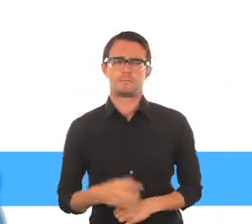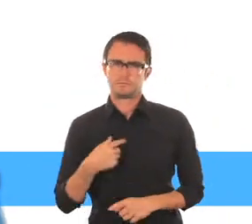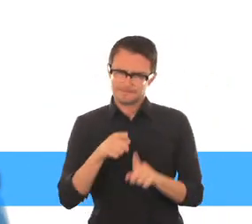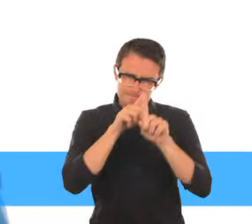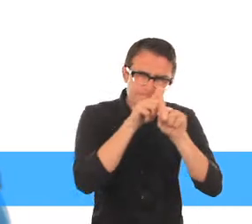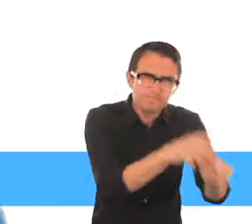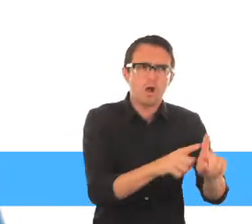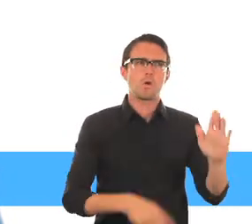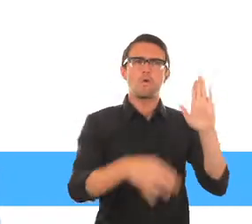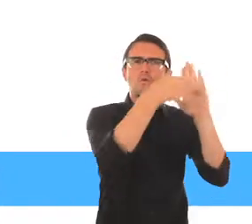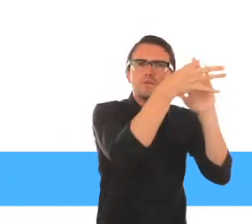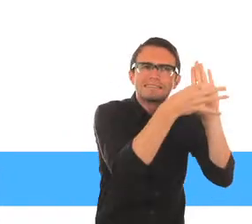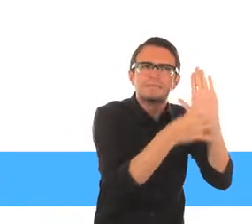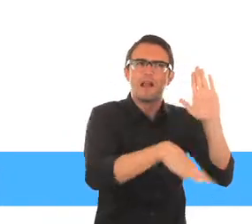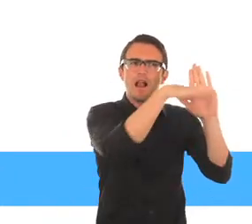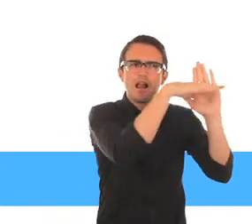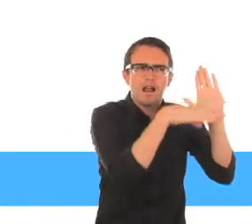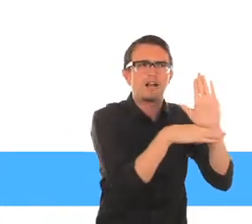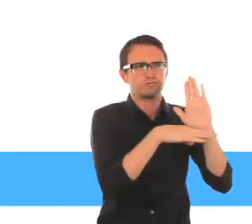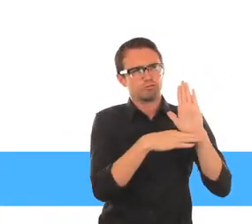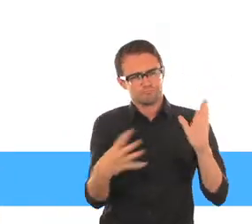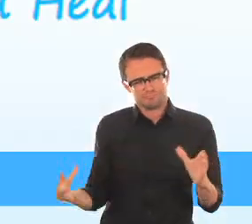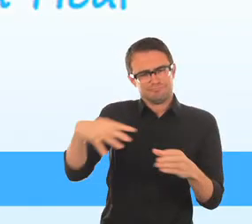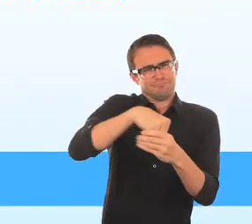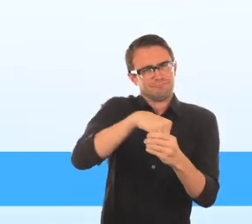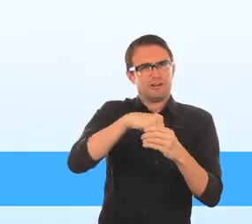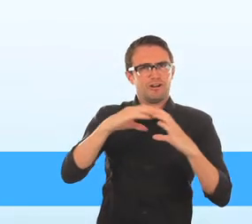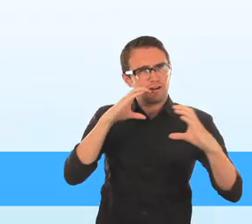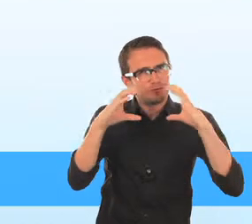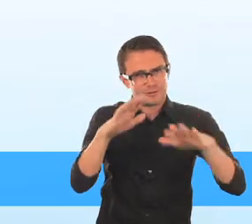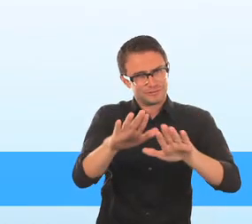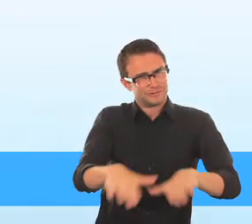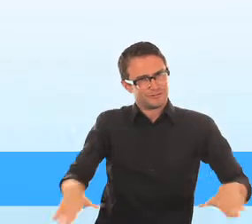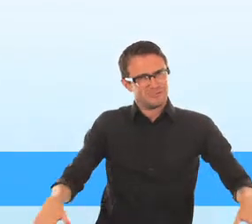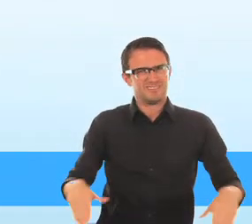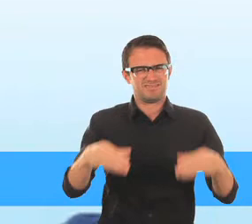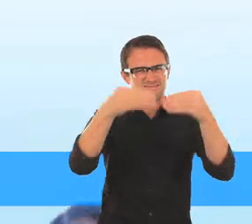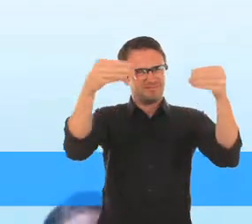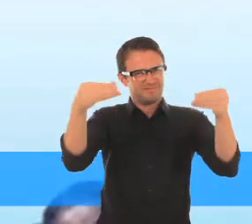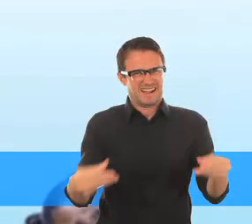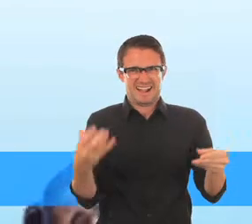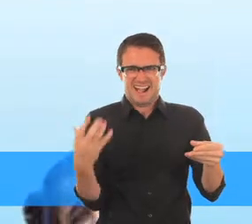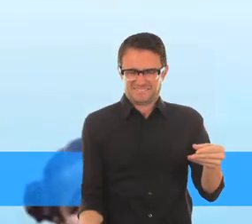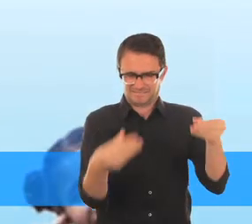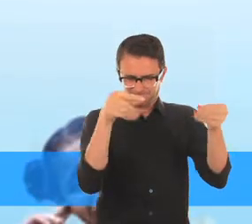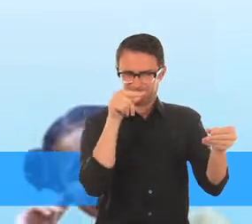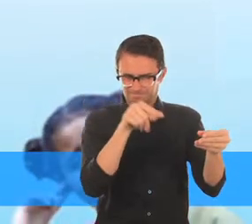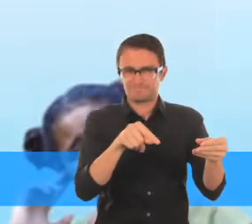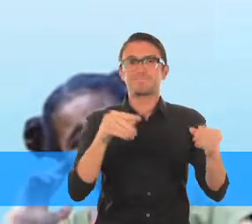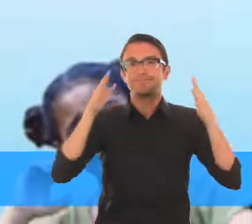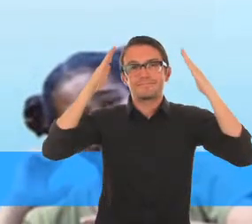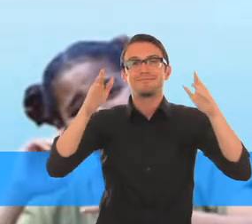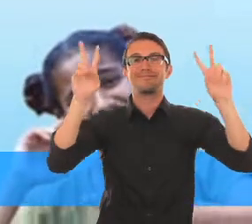en faveur d'une communication holistique et inclusive avec les enfants. Le dossier d'information de l'UNICEF, intitulé « Communiquer avec les enfants », propose